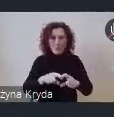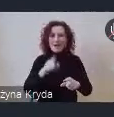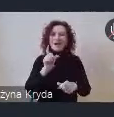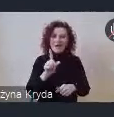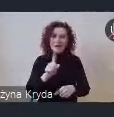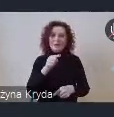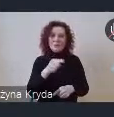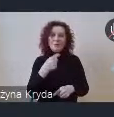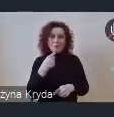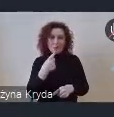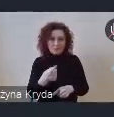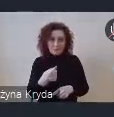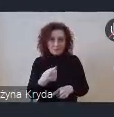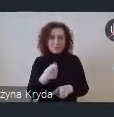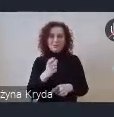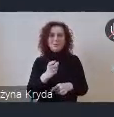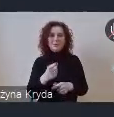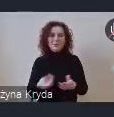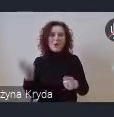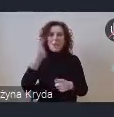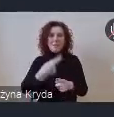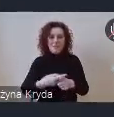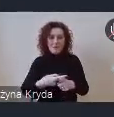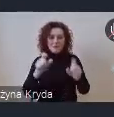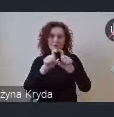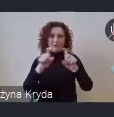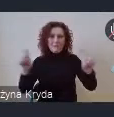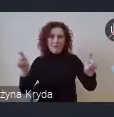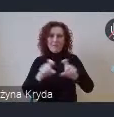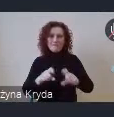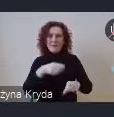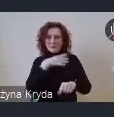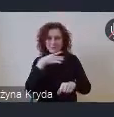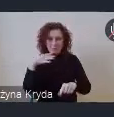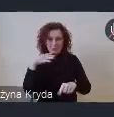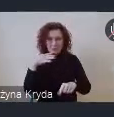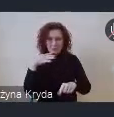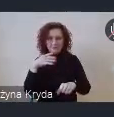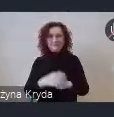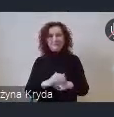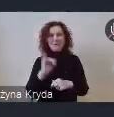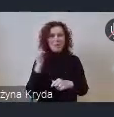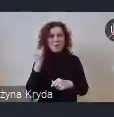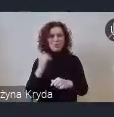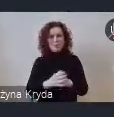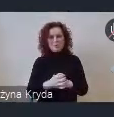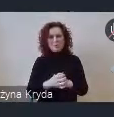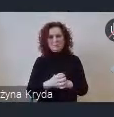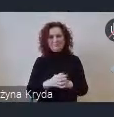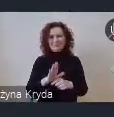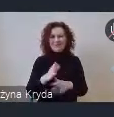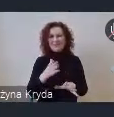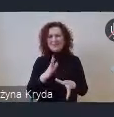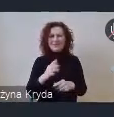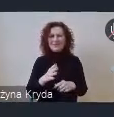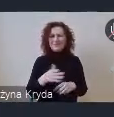dole trochę żółtego wypełnienia tutaj tego żółtego wypełnienia nie ma jest cała tafla szkła chyba to jest trochę dmuchanie na zimne przez nas